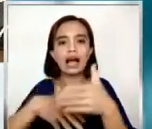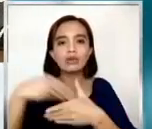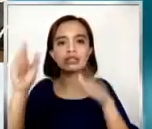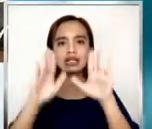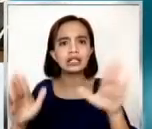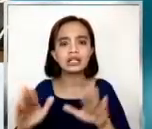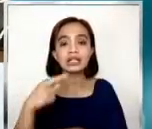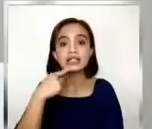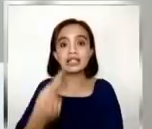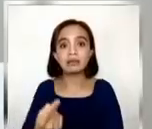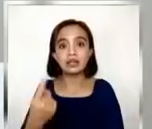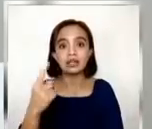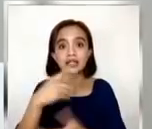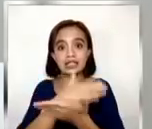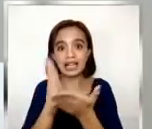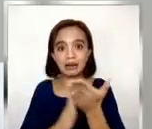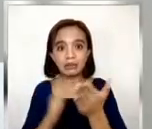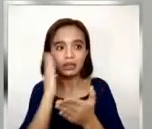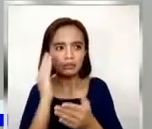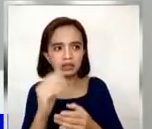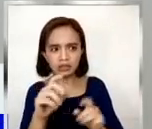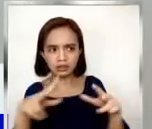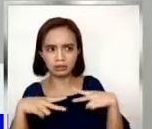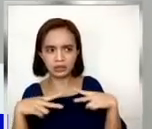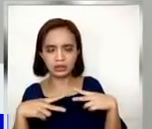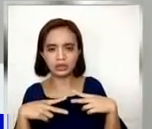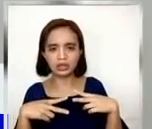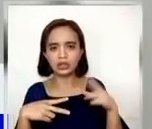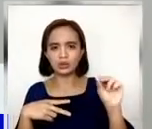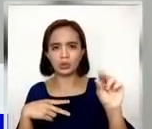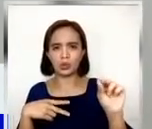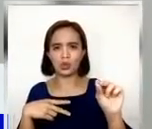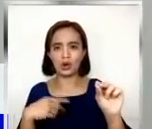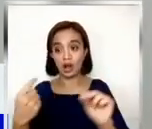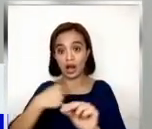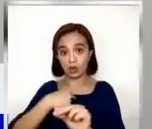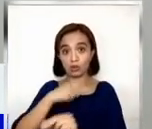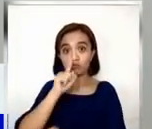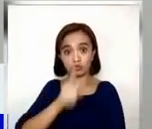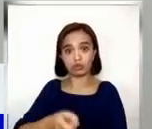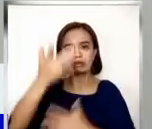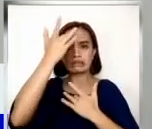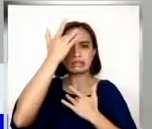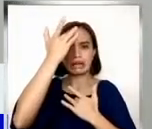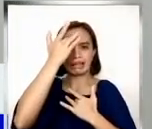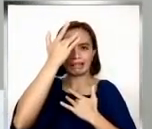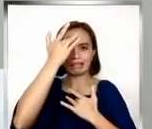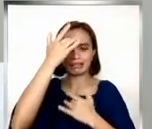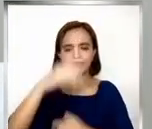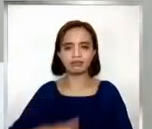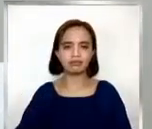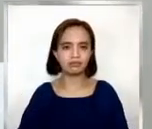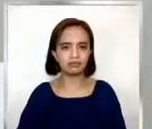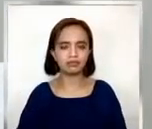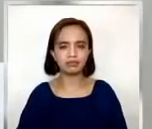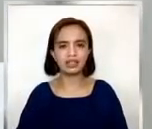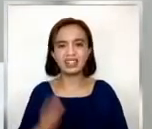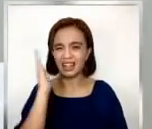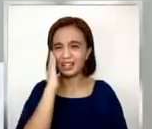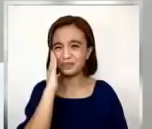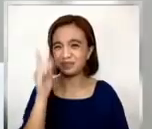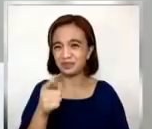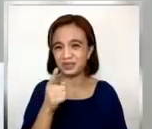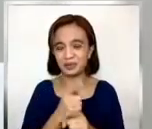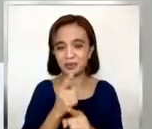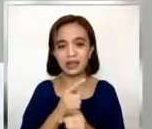niyang mga kakilala. Nagkasakit kasi ako, Queen Nelson. You know, alam mo naman yung virus natin na kung tawagin na